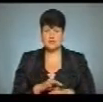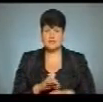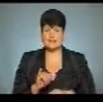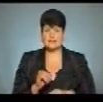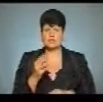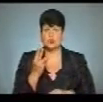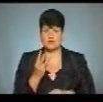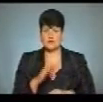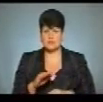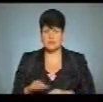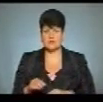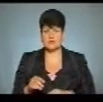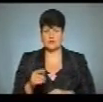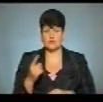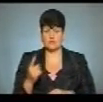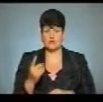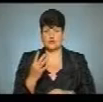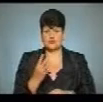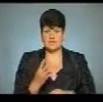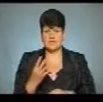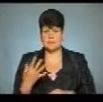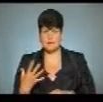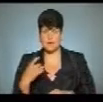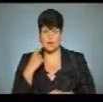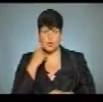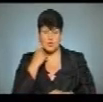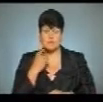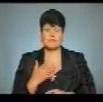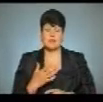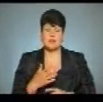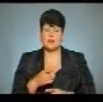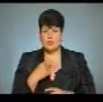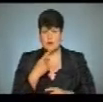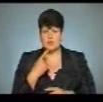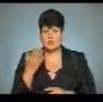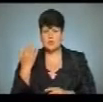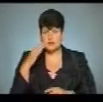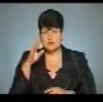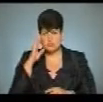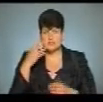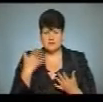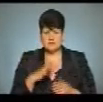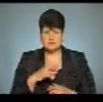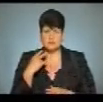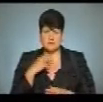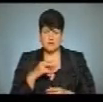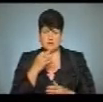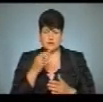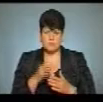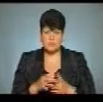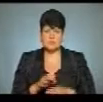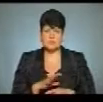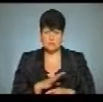дітей – одного, чотирьох та п'яти років. Поліцейські встановили, що підозрюваний раніше притягувався до кримінальної відповідальності та